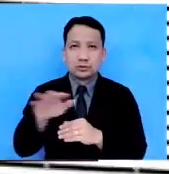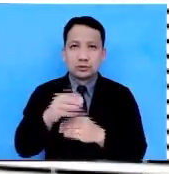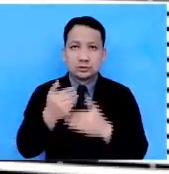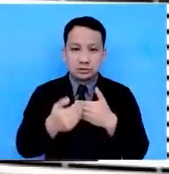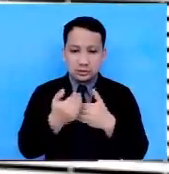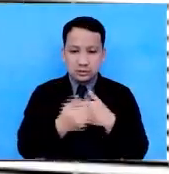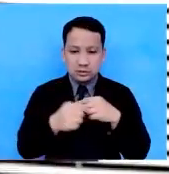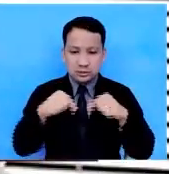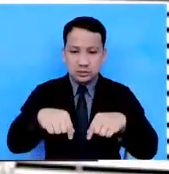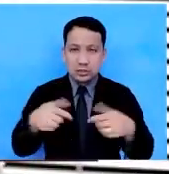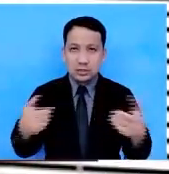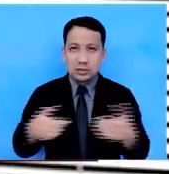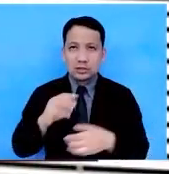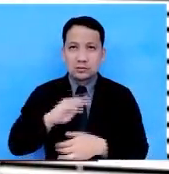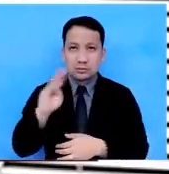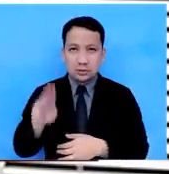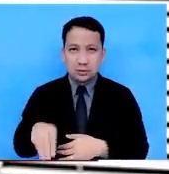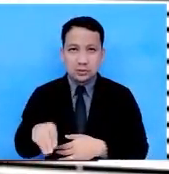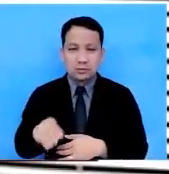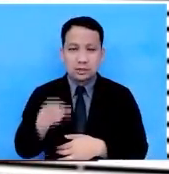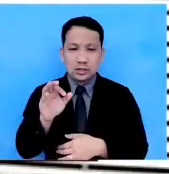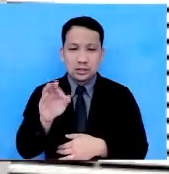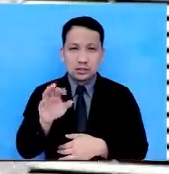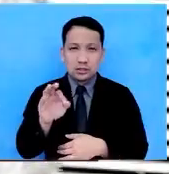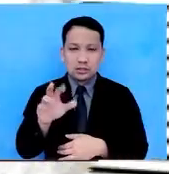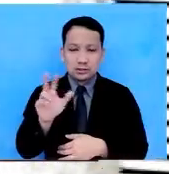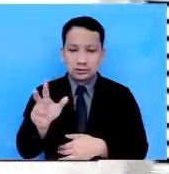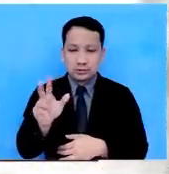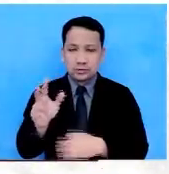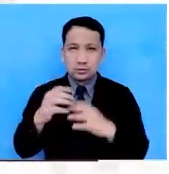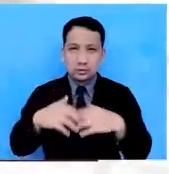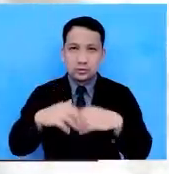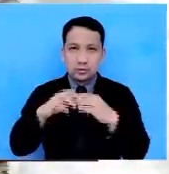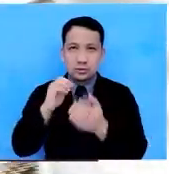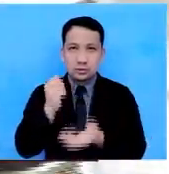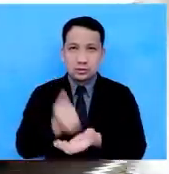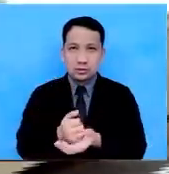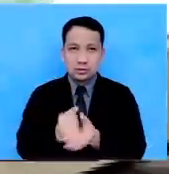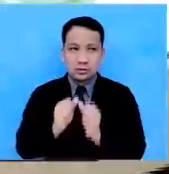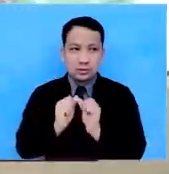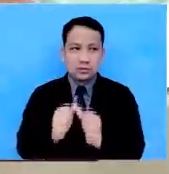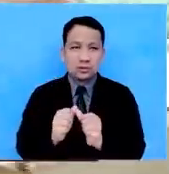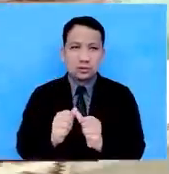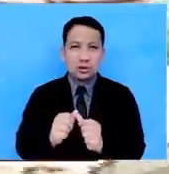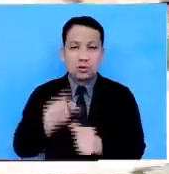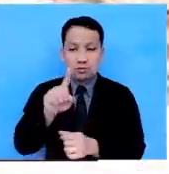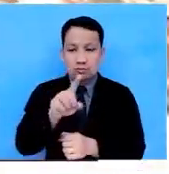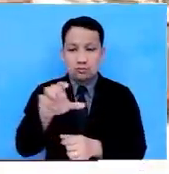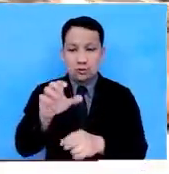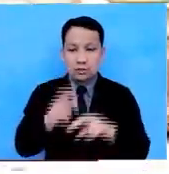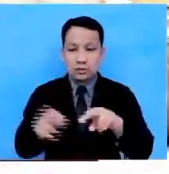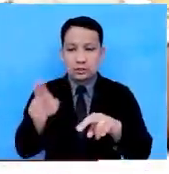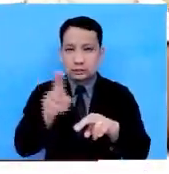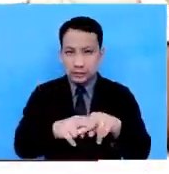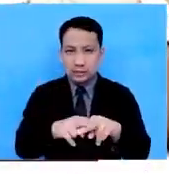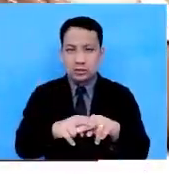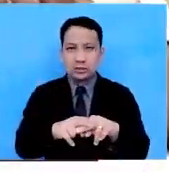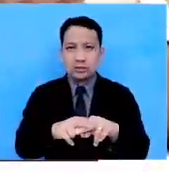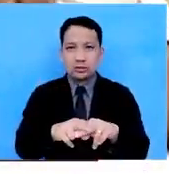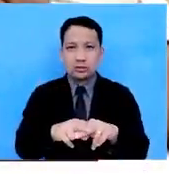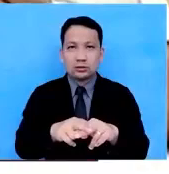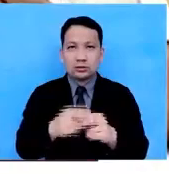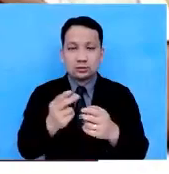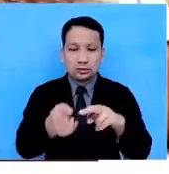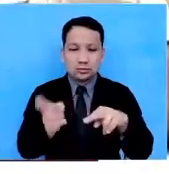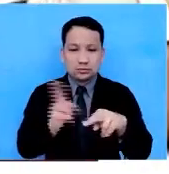dito sa Maynila na 1940s pa itinatag, nagpatupad na sila ng hanggang 100 pisong increase sa bawat presyo